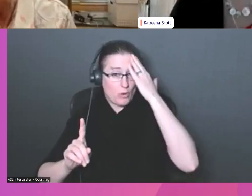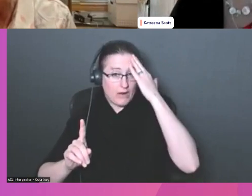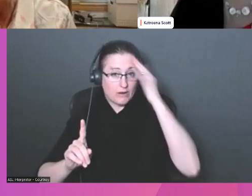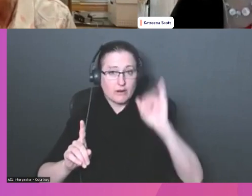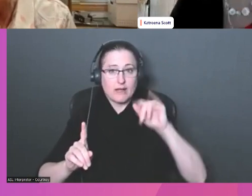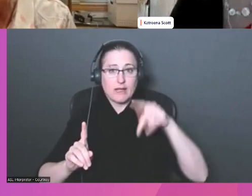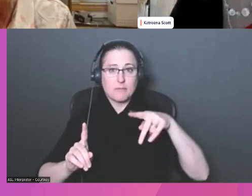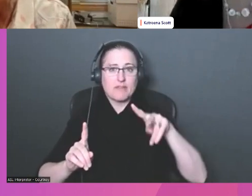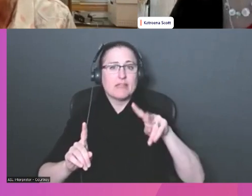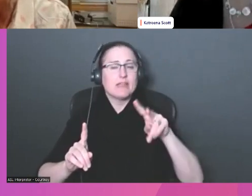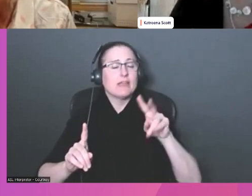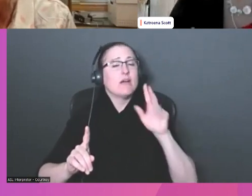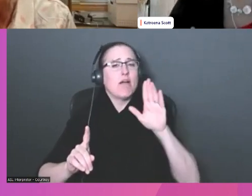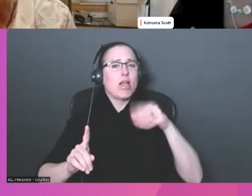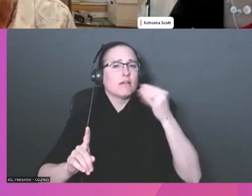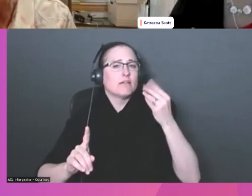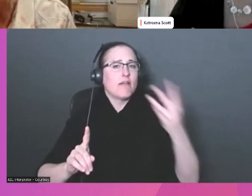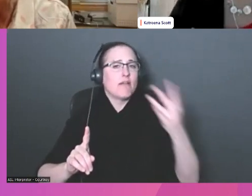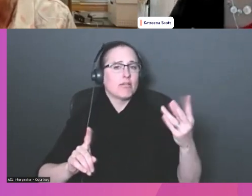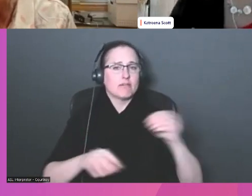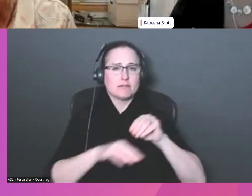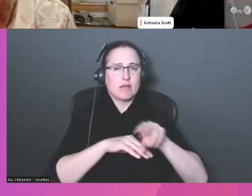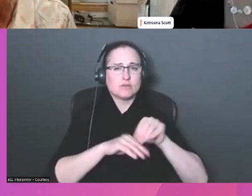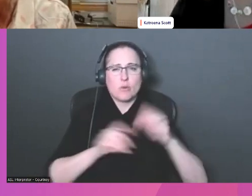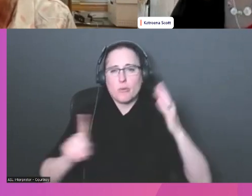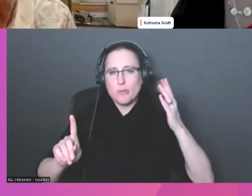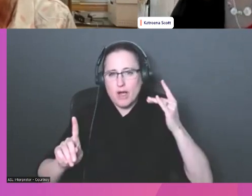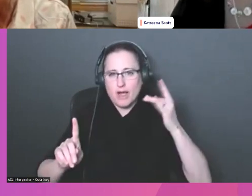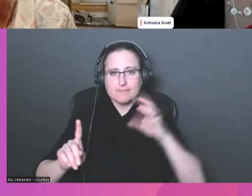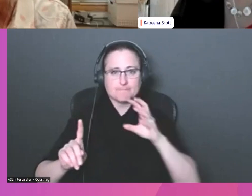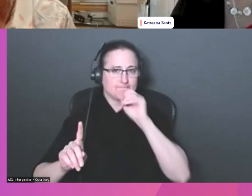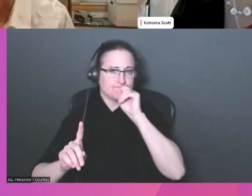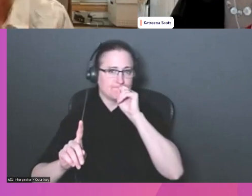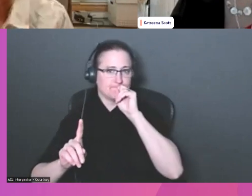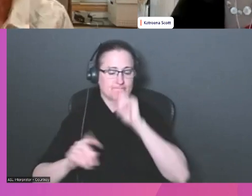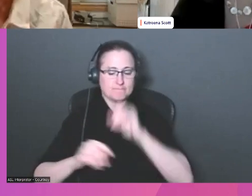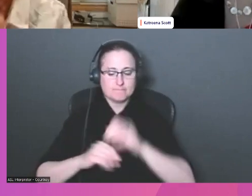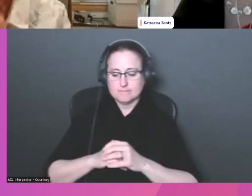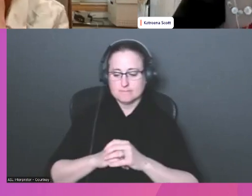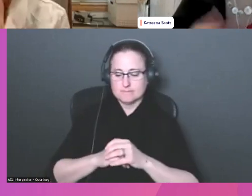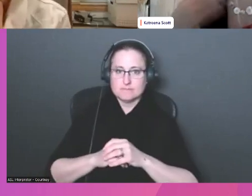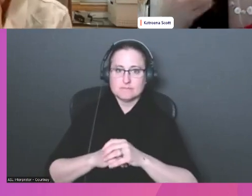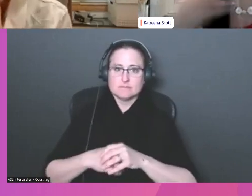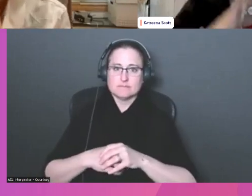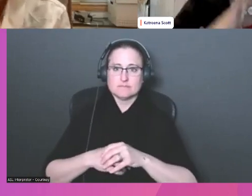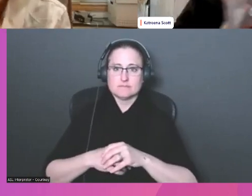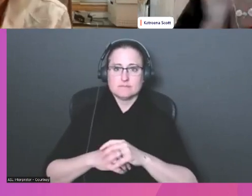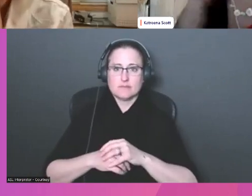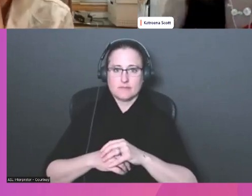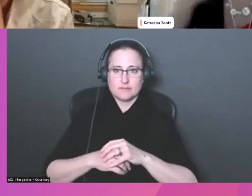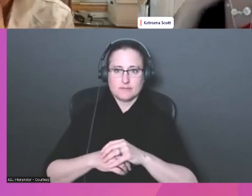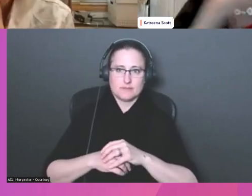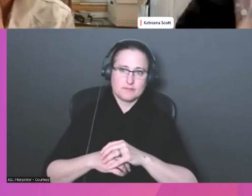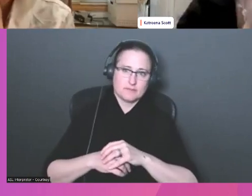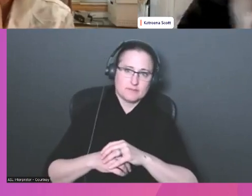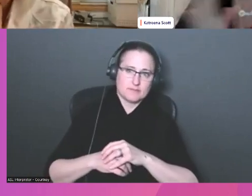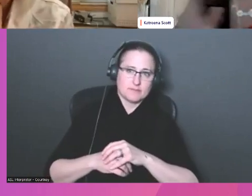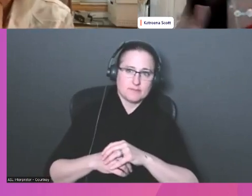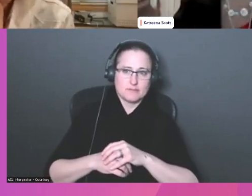est-ce que les femmes qui sont conscientes de cas de violence conjugale ne vont pas le mentionner à un